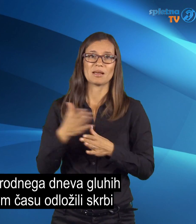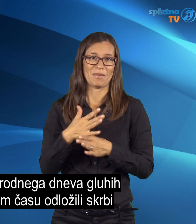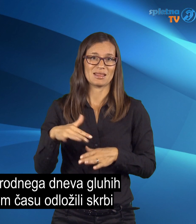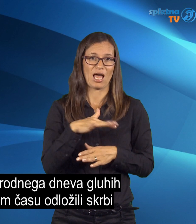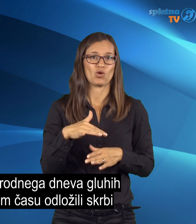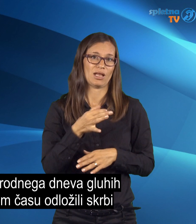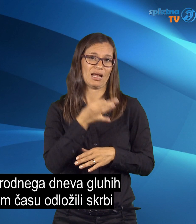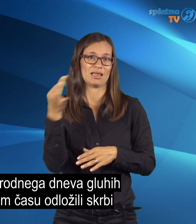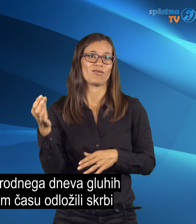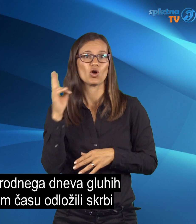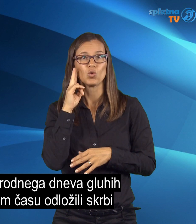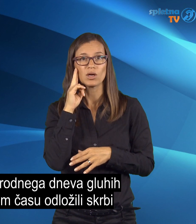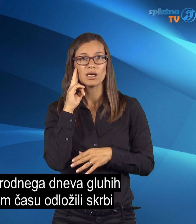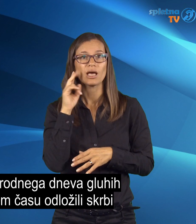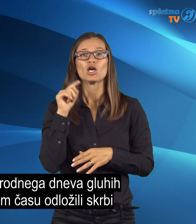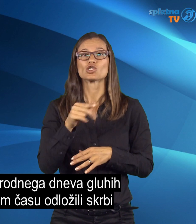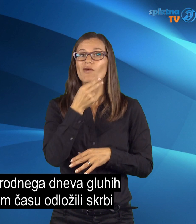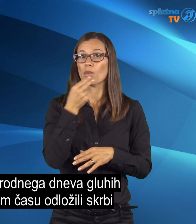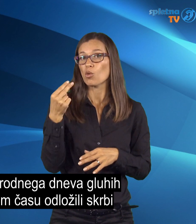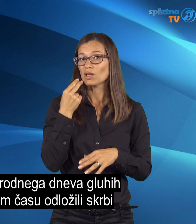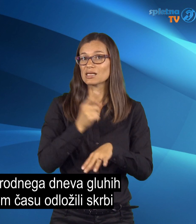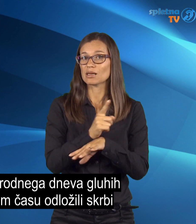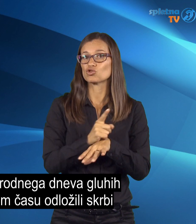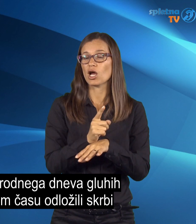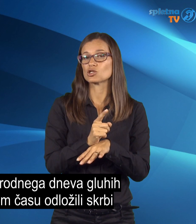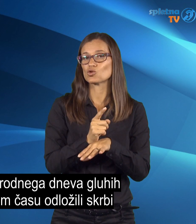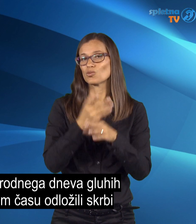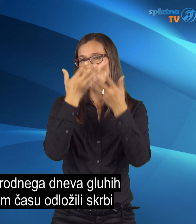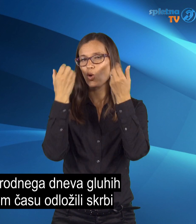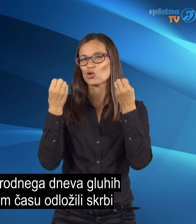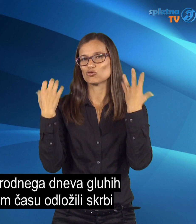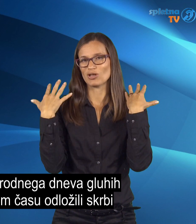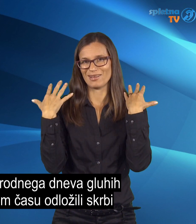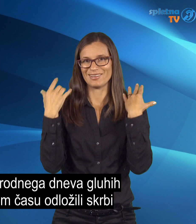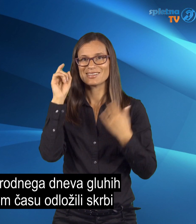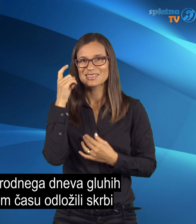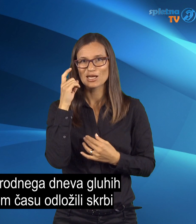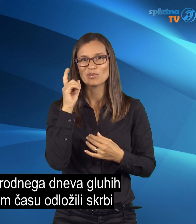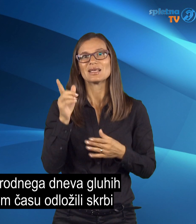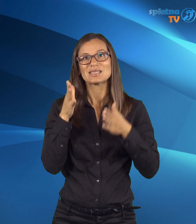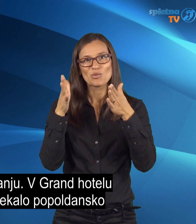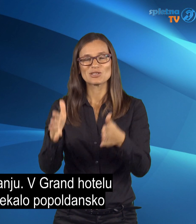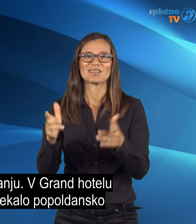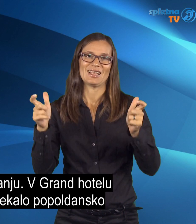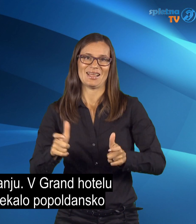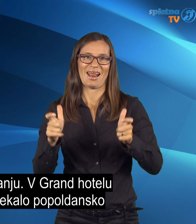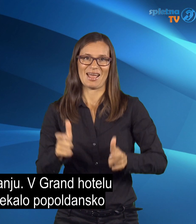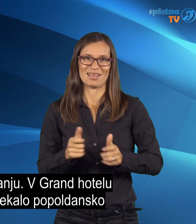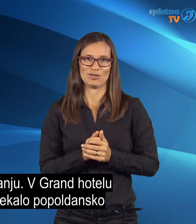Udeleženci Mednarodnega dneva gluhih so v popoldanskem času odložili skrbi in se posvetili rajanju.